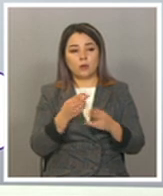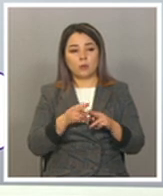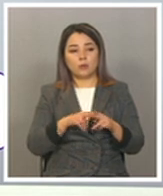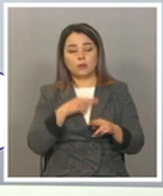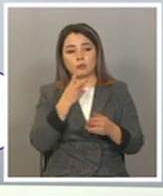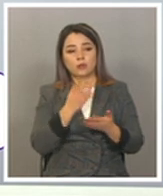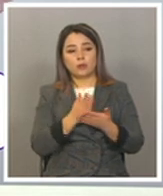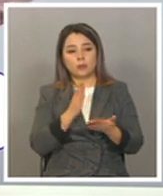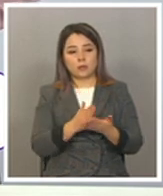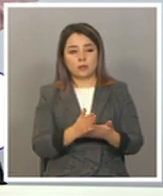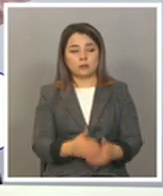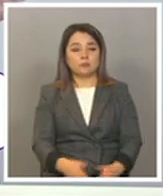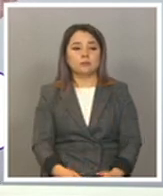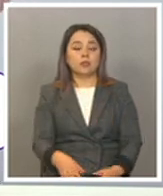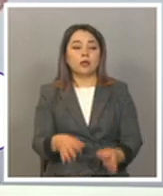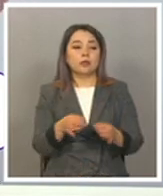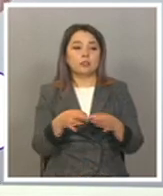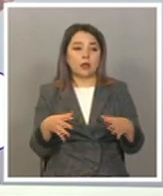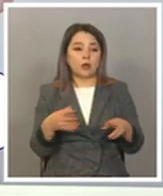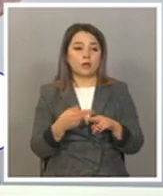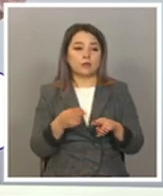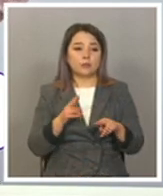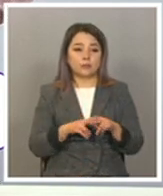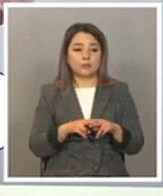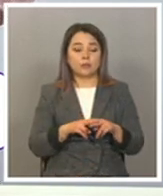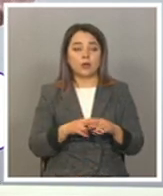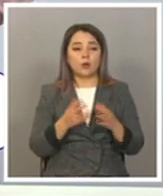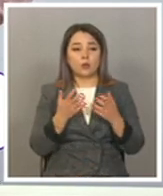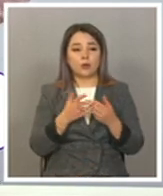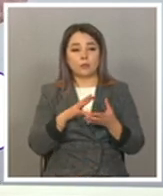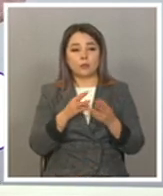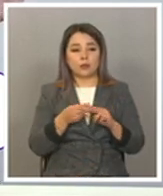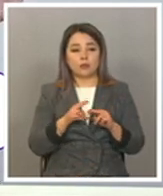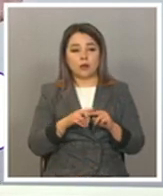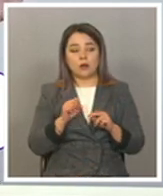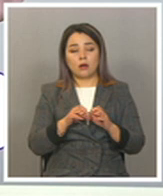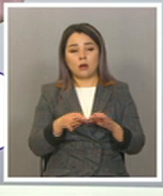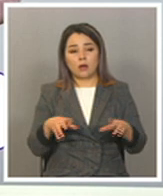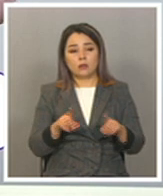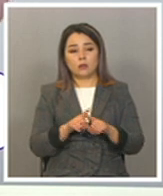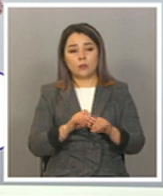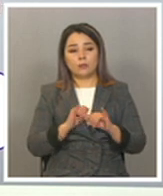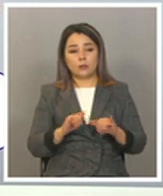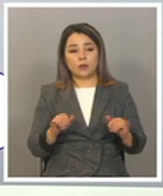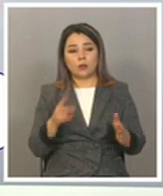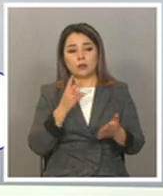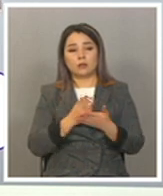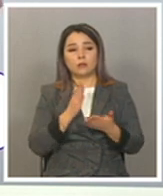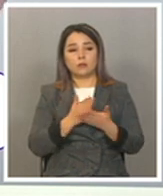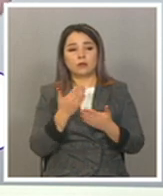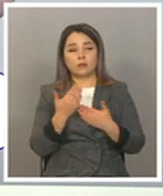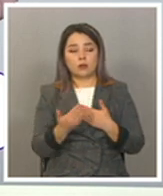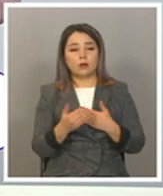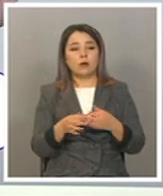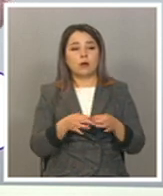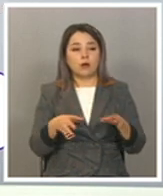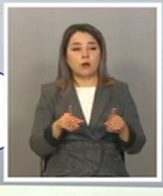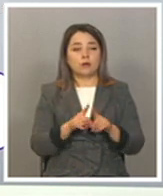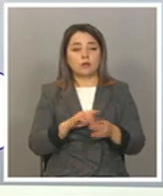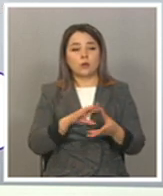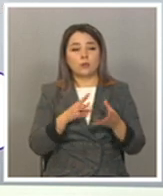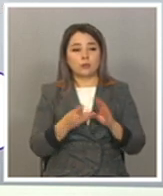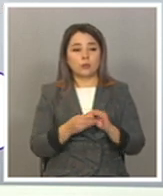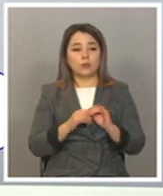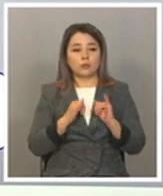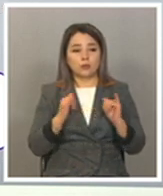болады. Ядро өлшемі немесе атом өлшемі артқан сайын, олардың атом өлшемдері де артады.